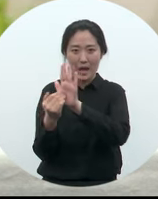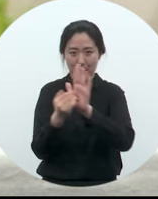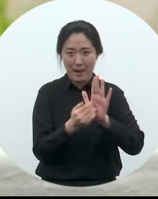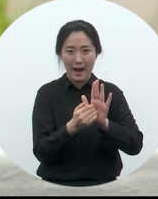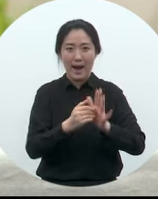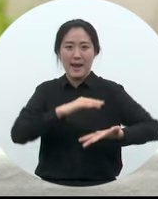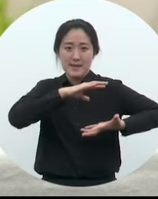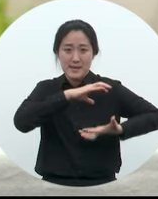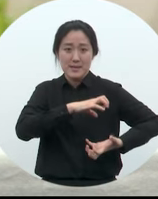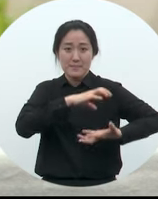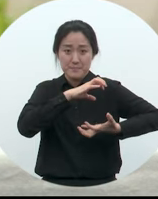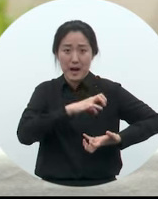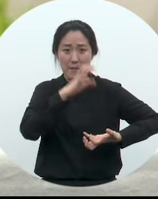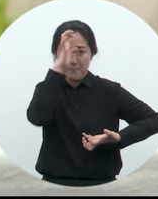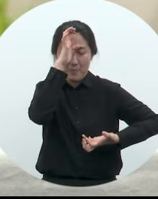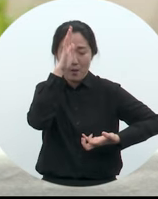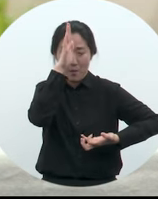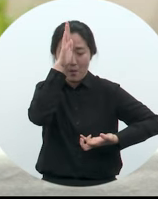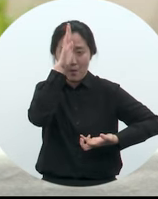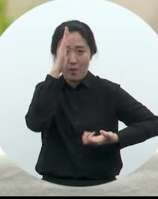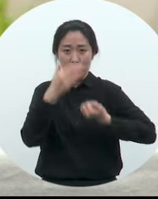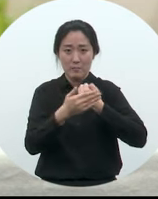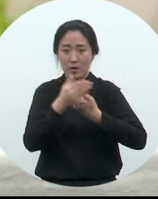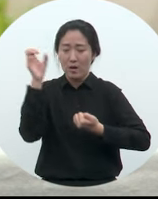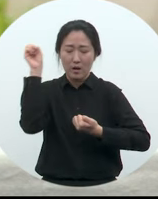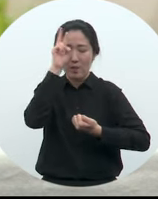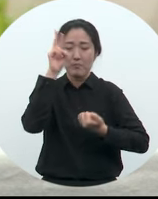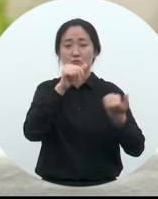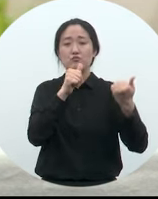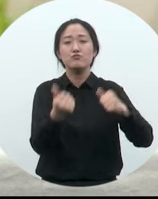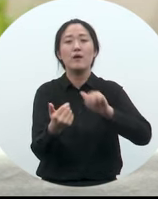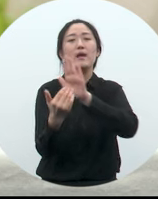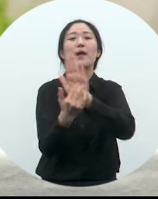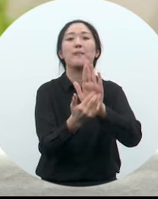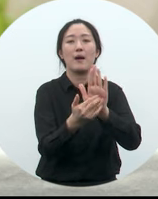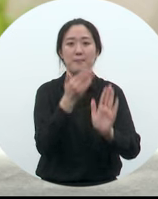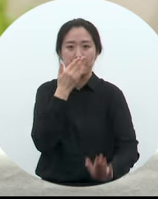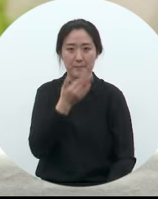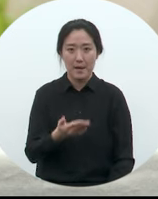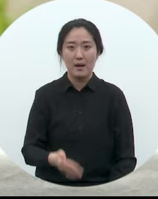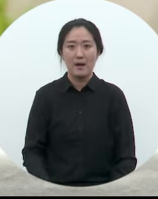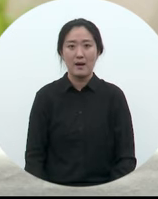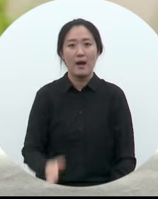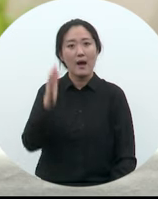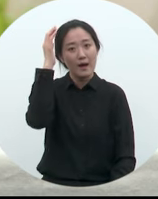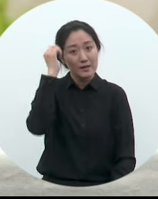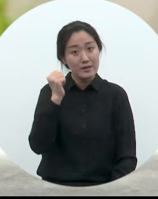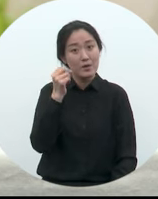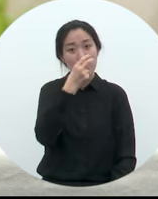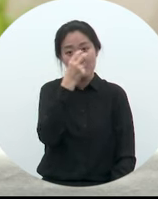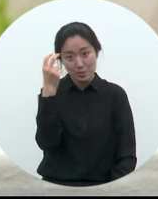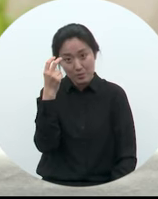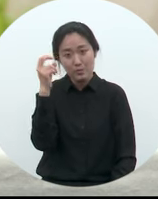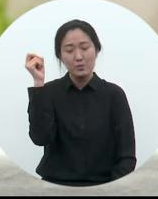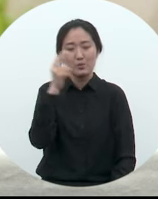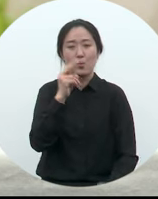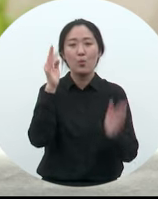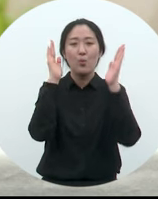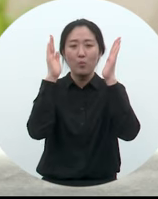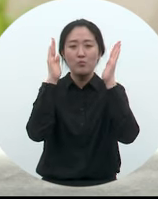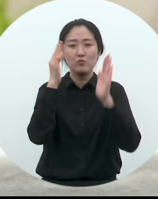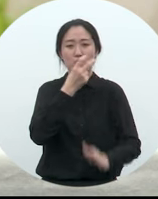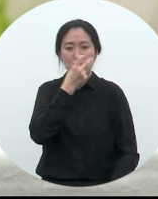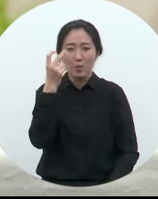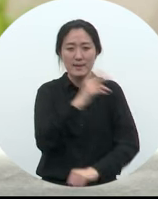때문에 심장병으로 인한 돌연사 같은 것을 예방해주는 데도 도움이 많이 되고 기억력이나